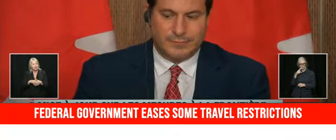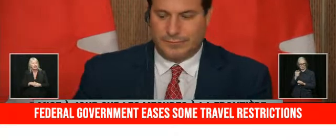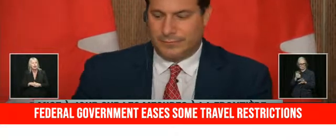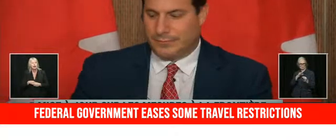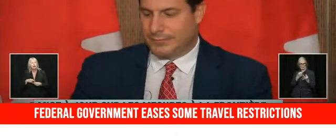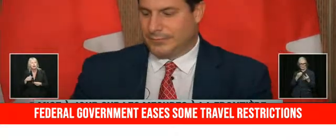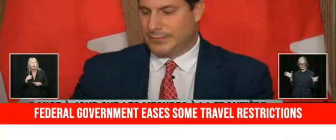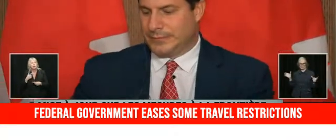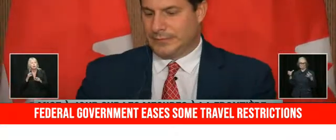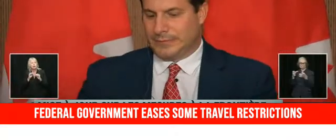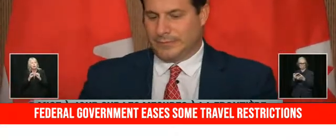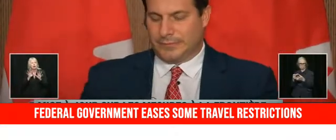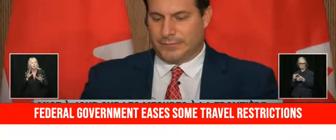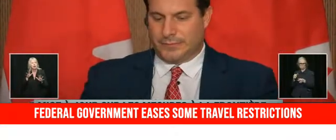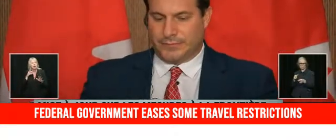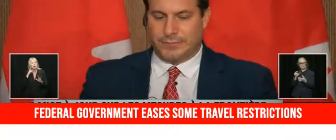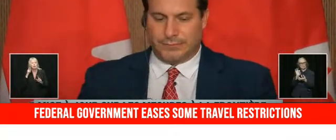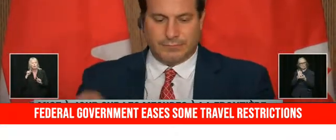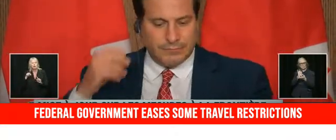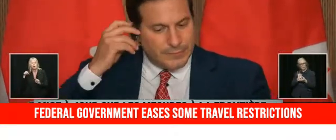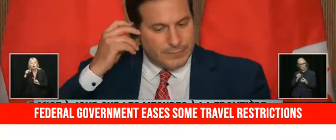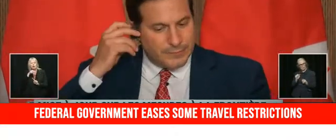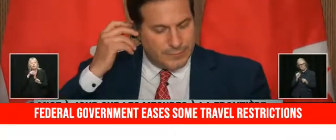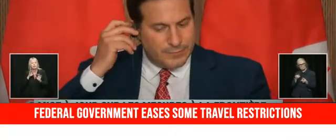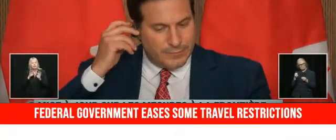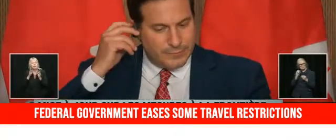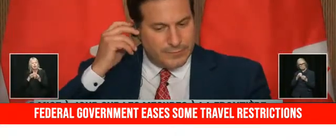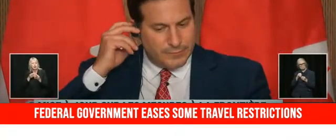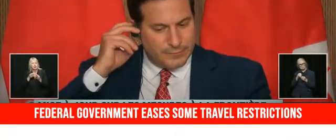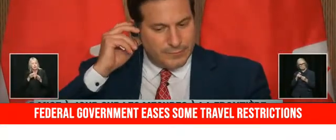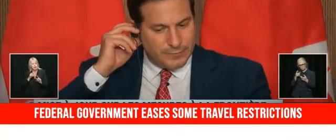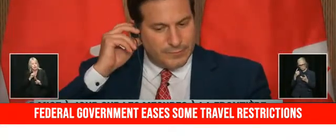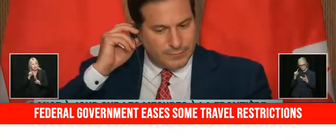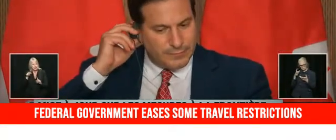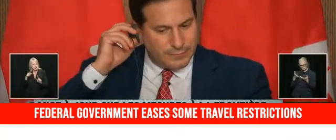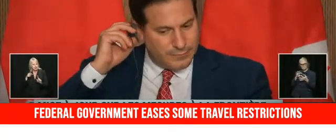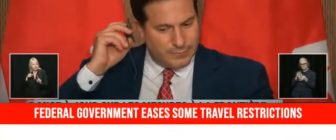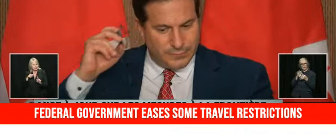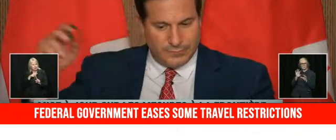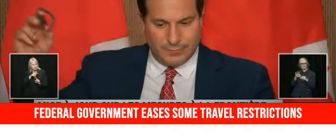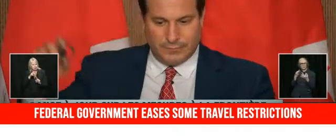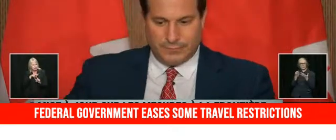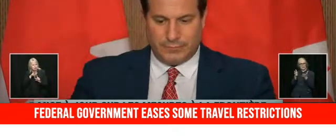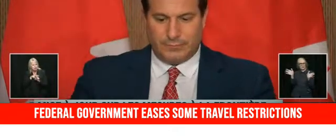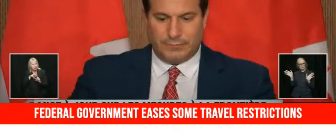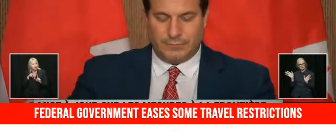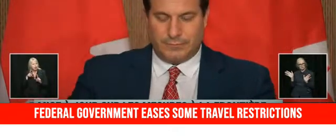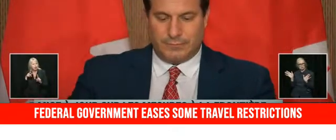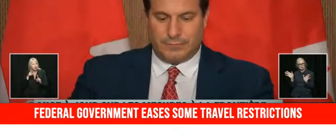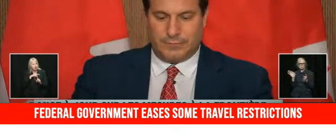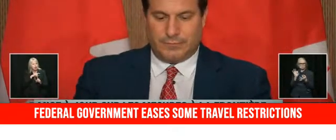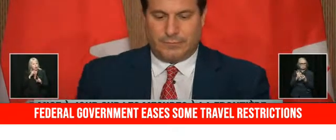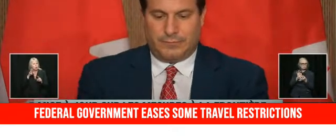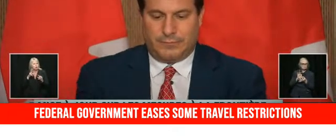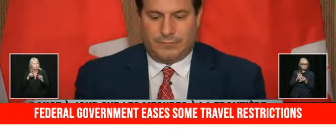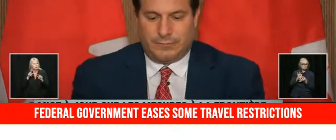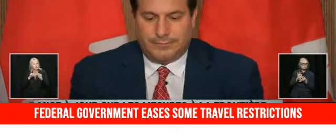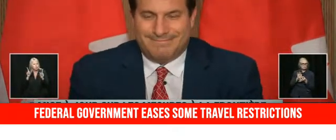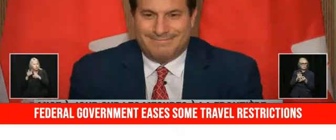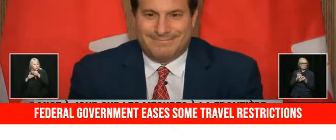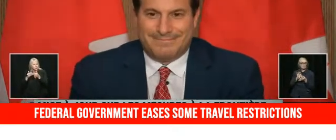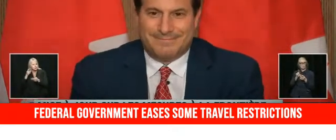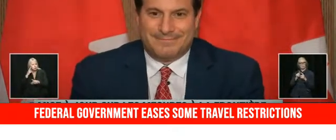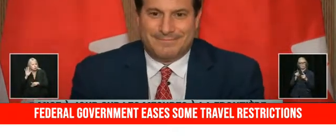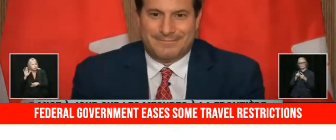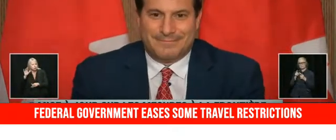for extended families? Does that apply? Is there anything that needs to go through Quebec? Can you just clarify if there's